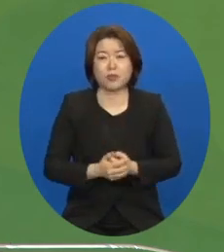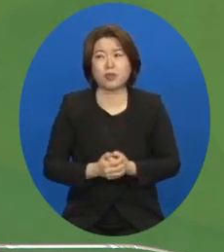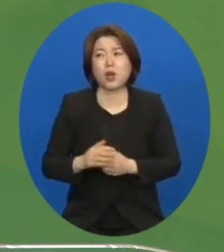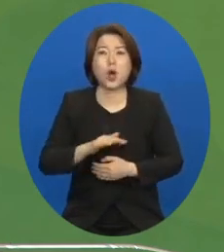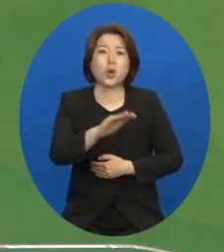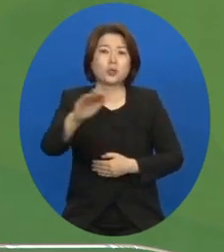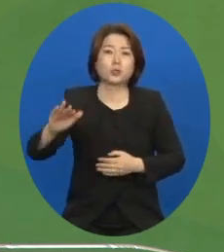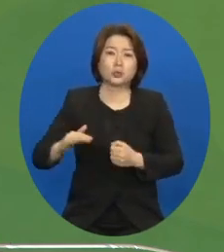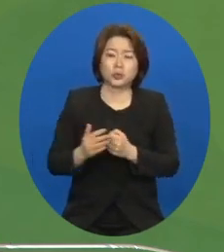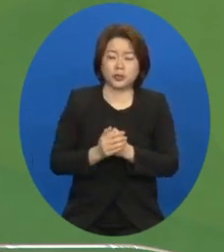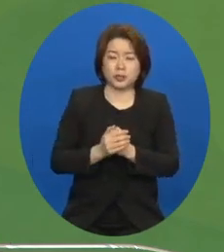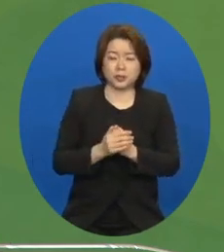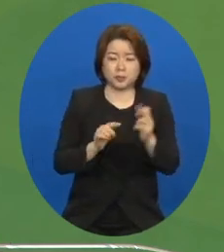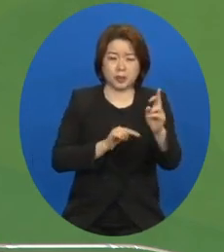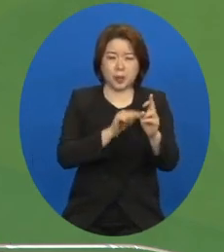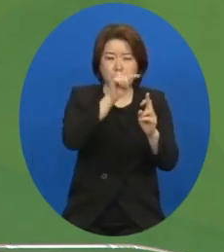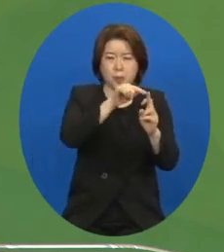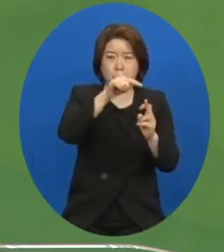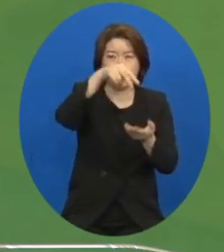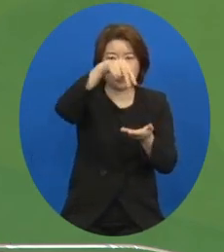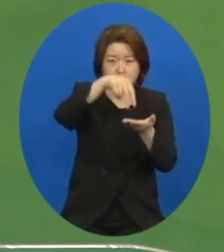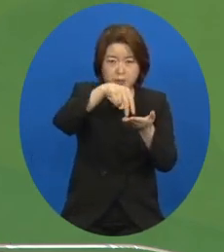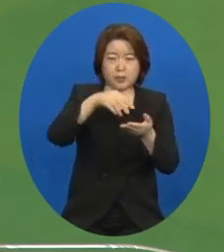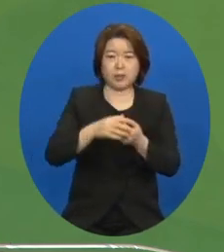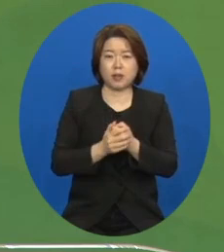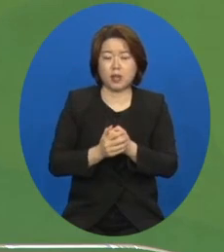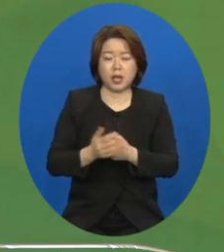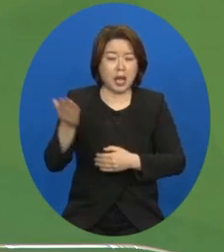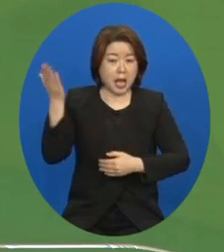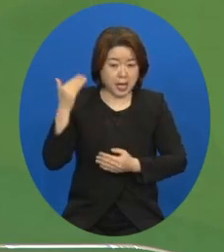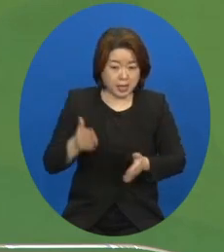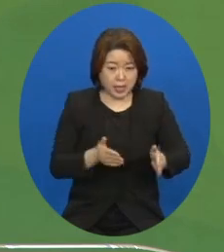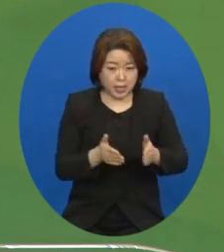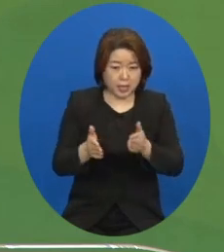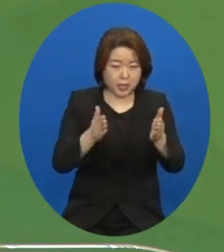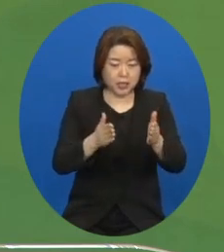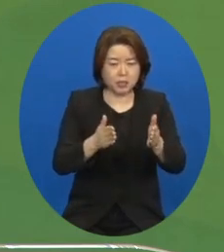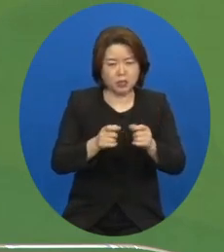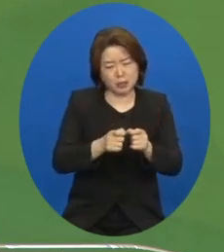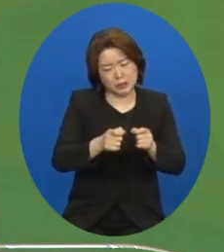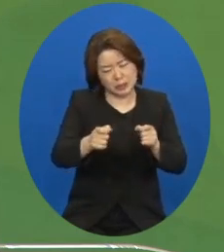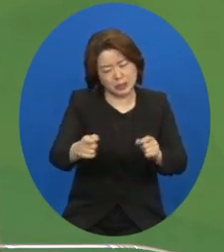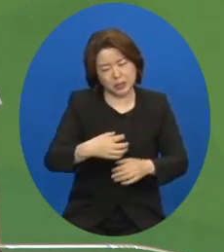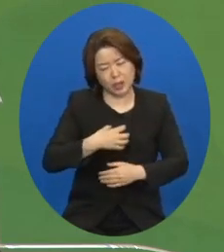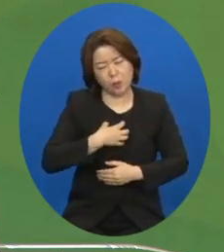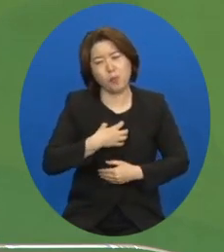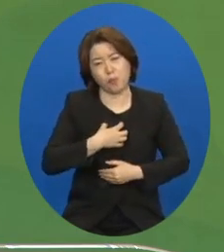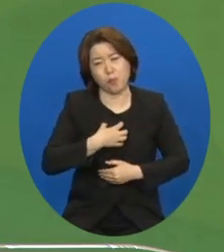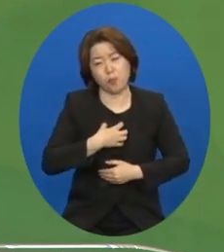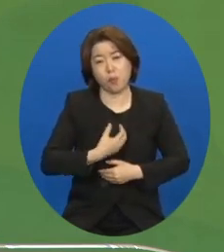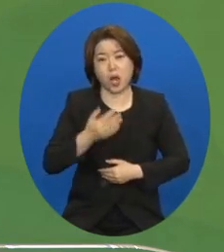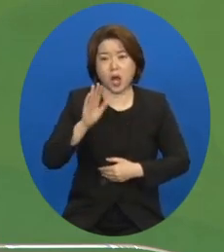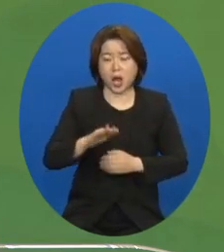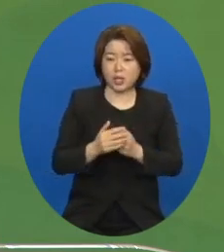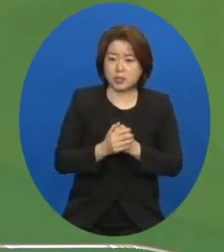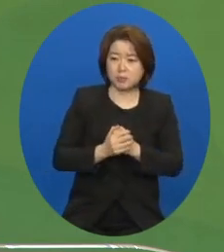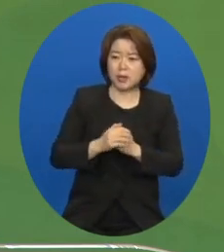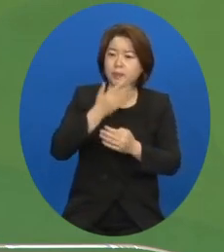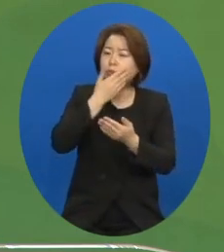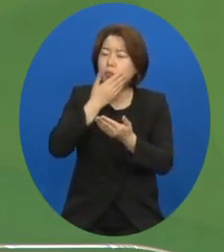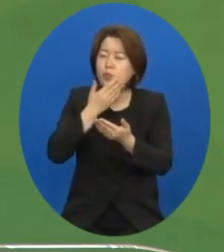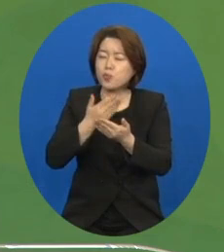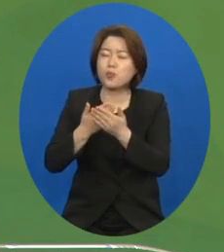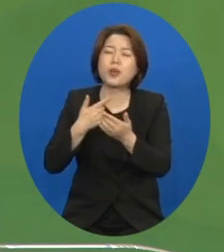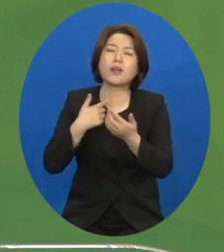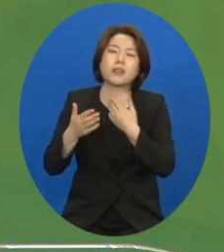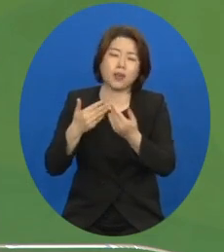우리는 정상에 섰습니다. 그동안의 길은 길고도 험했습니다. 그러나 아주 귀중한